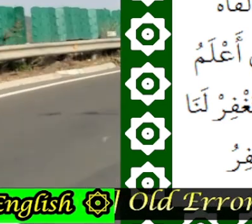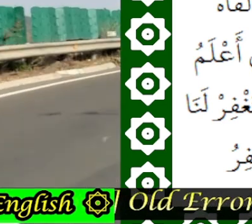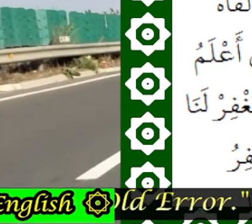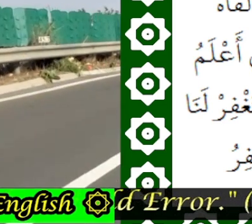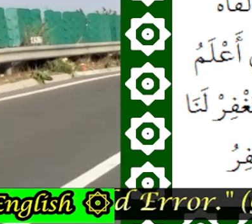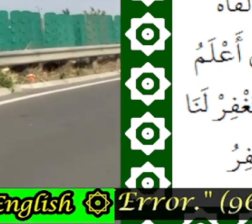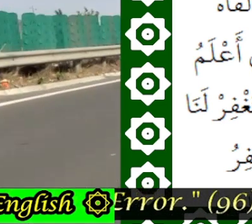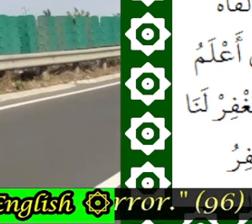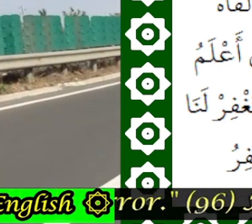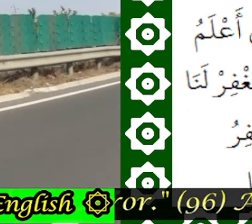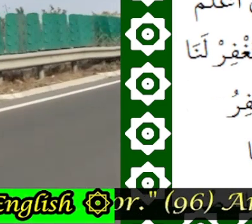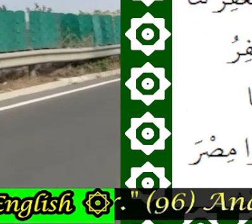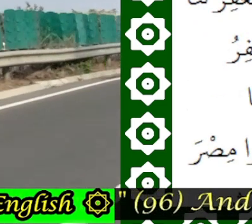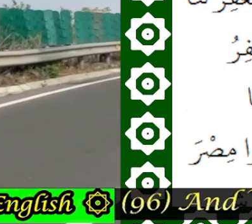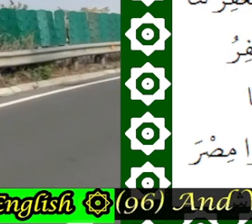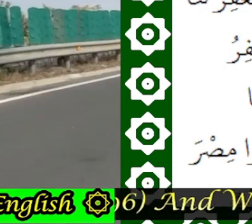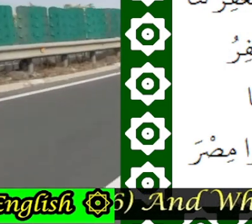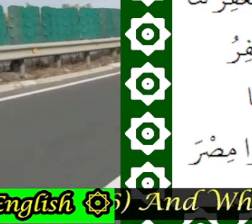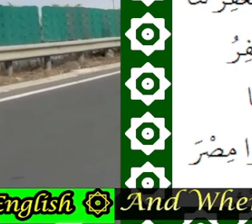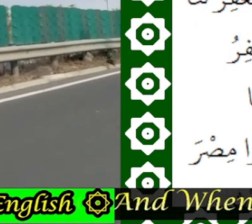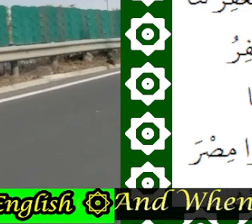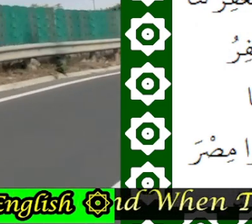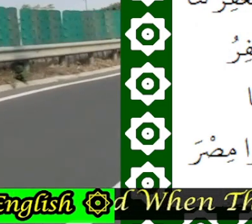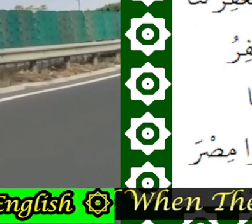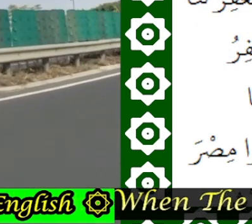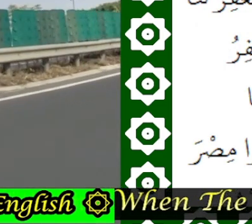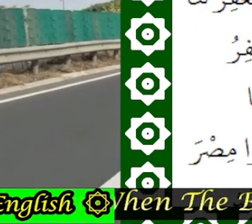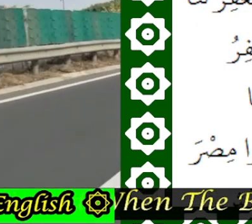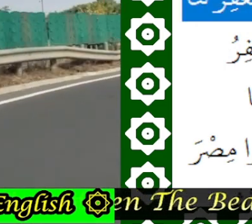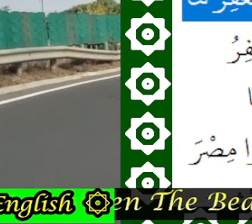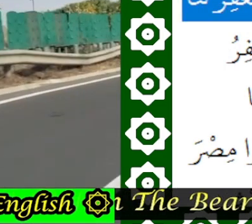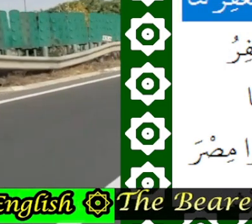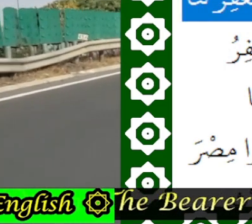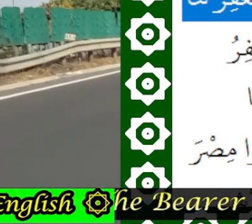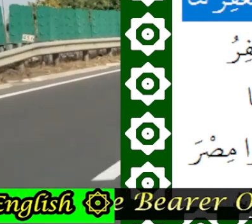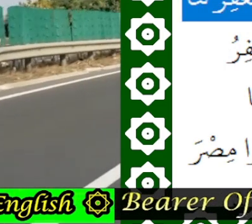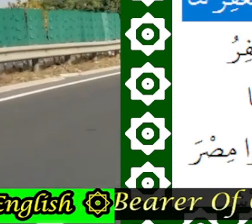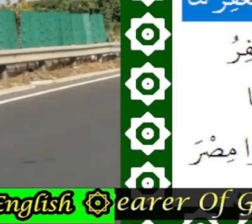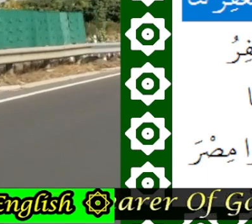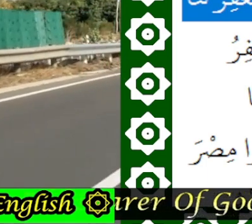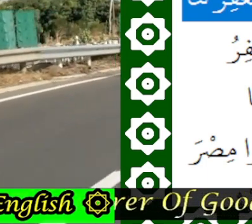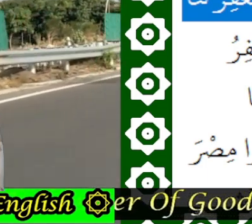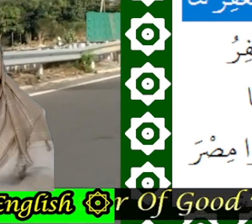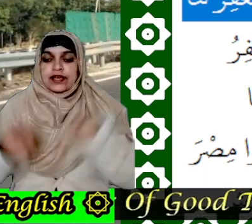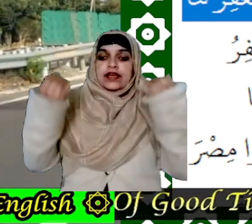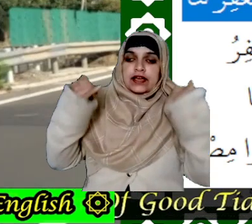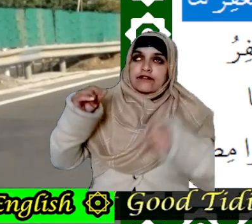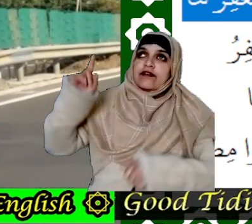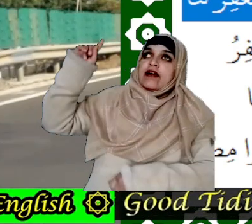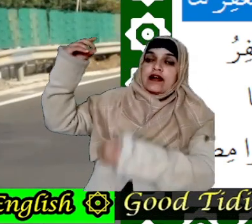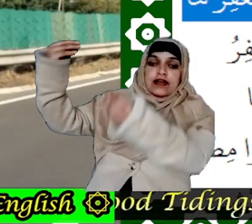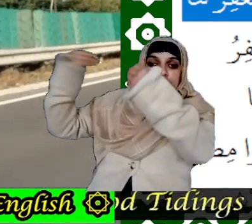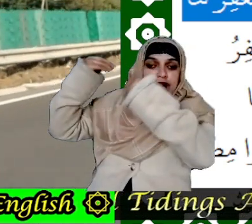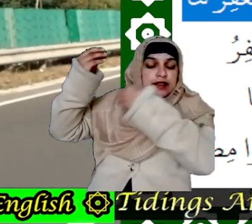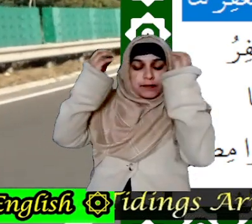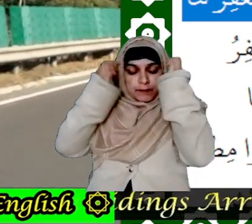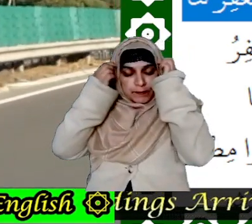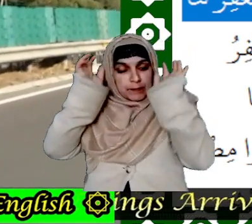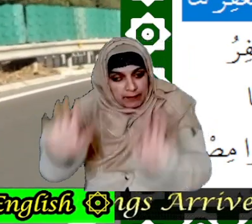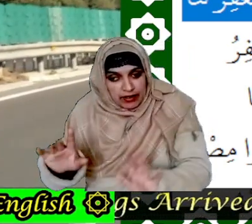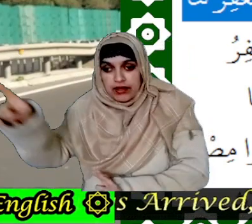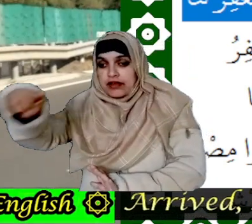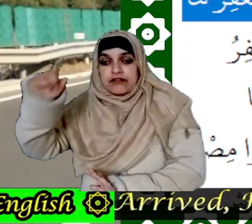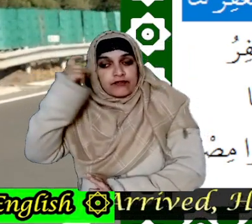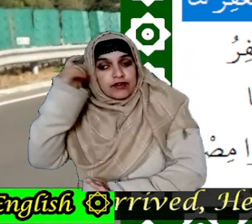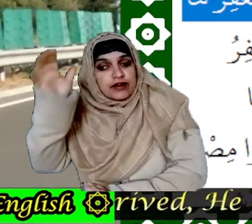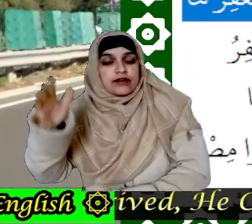khati'in afkana jolle niyata ya bahe nyarana manu haddu badi balaysa khayna inna kunna khati'in